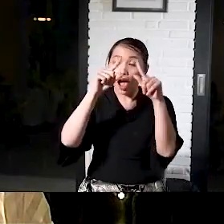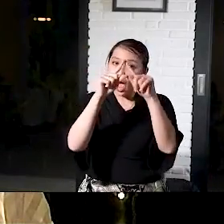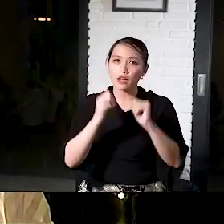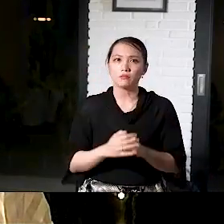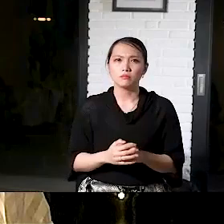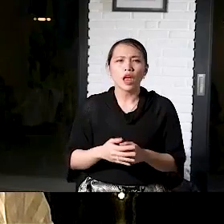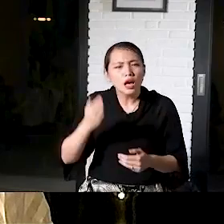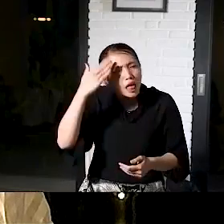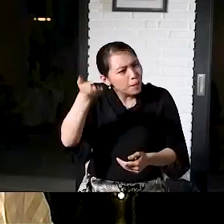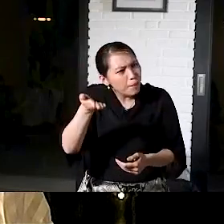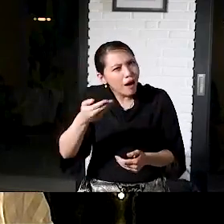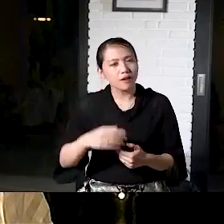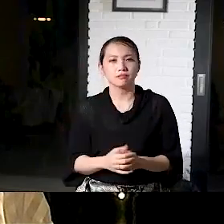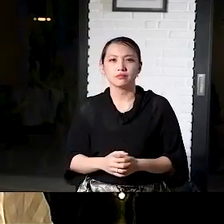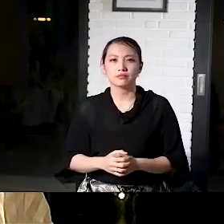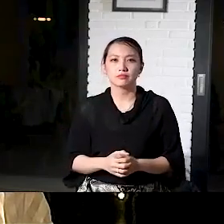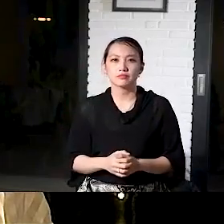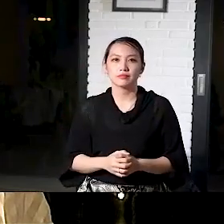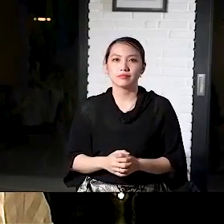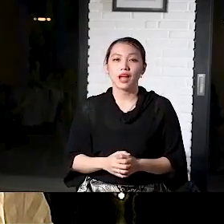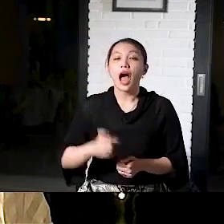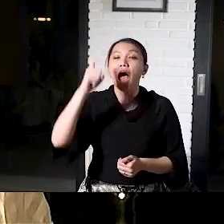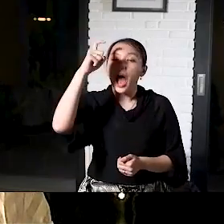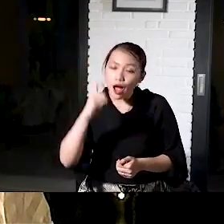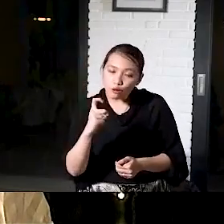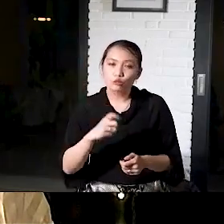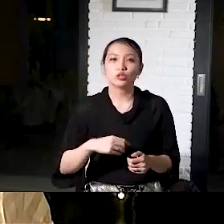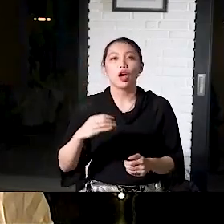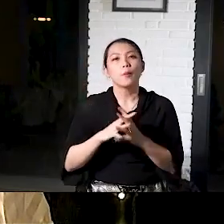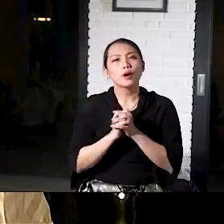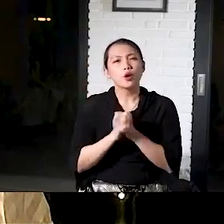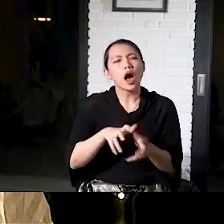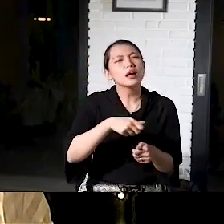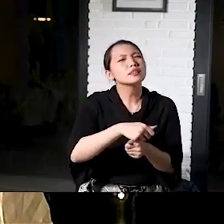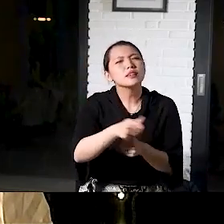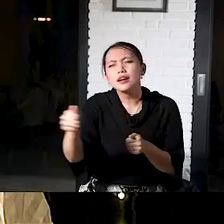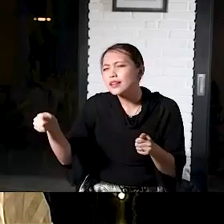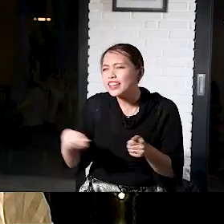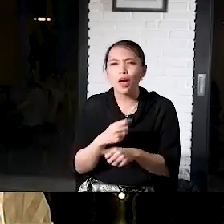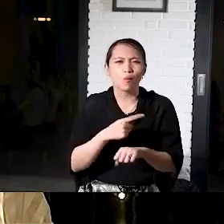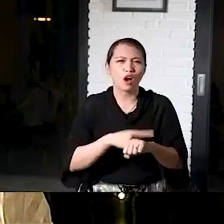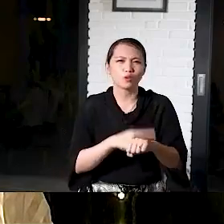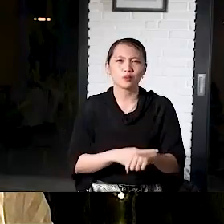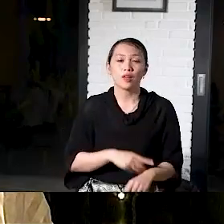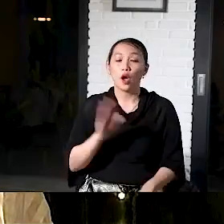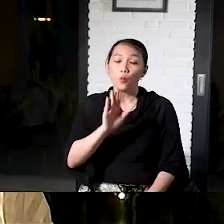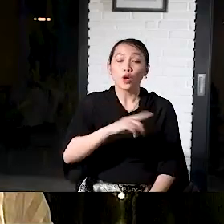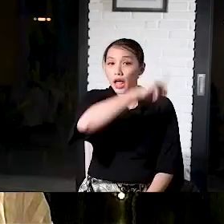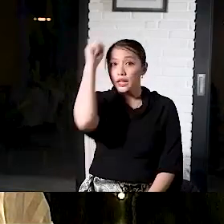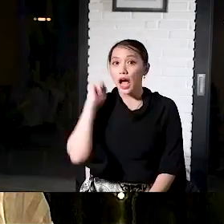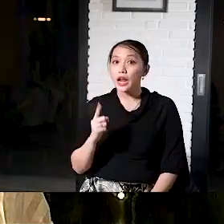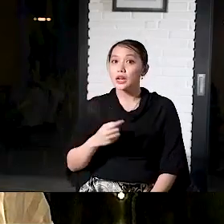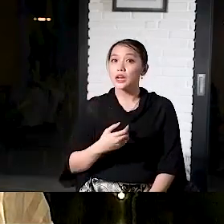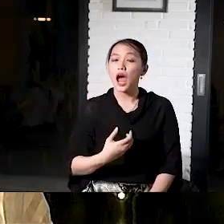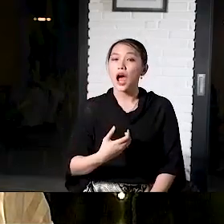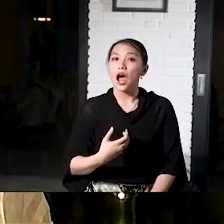sepertinya menegur, mestinya engkau berdoa kepada aku, engkau mencari aku, bukan kalau lagi butuh saja.